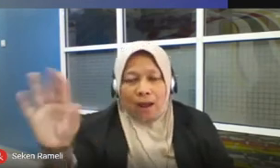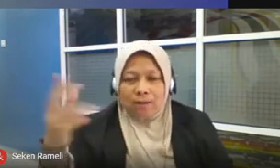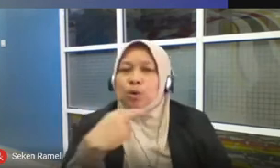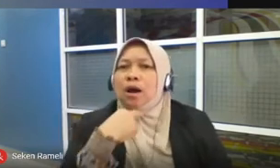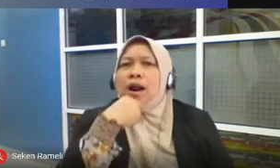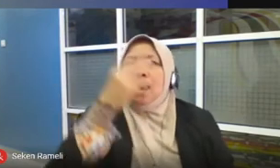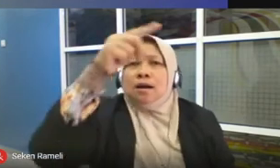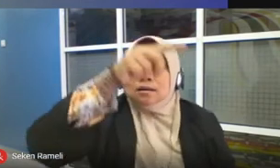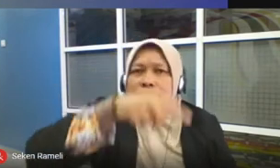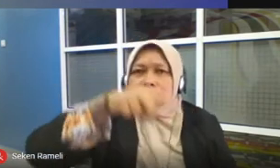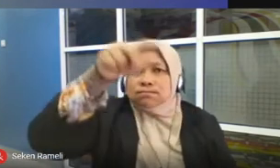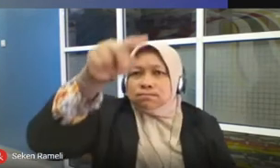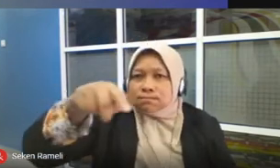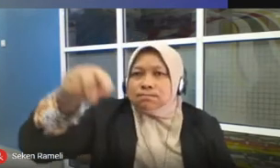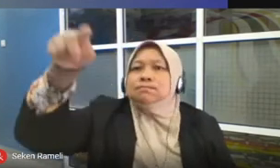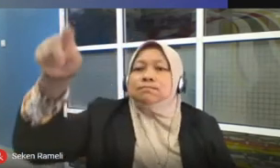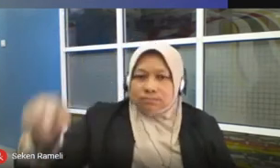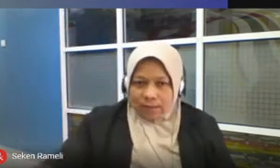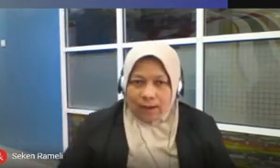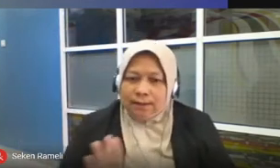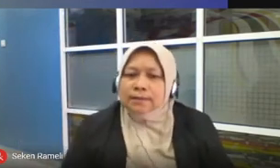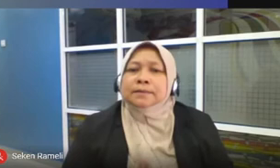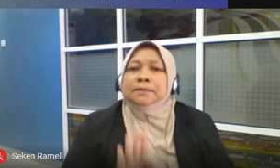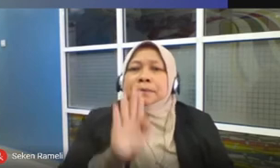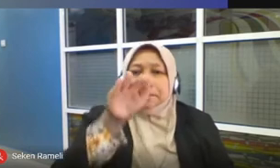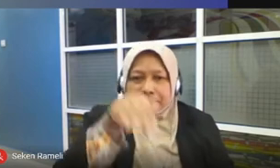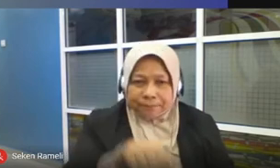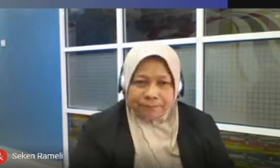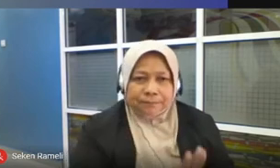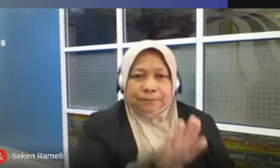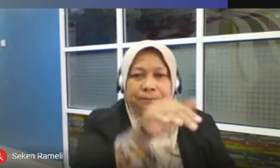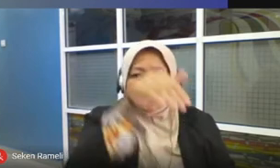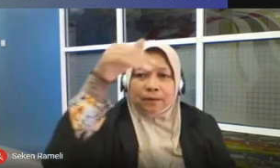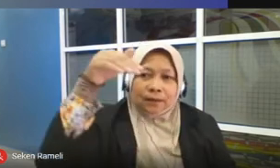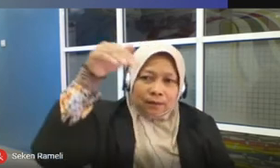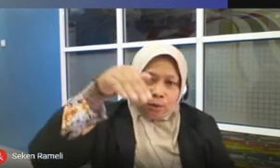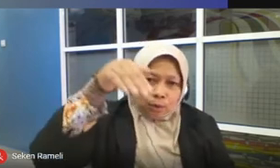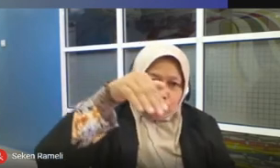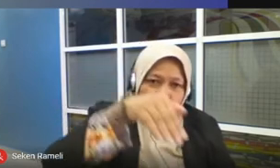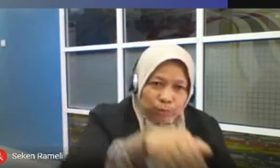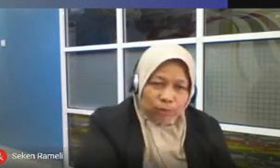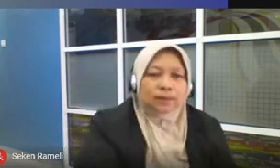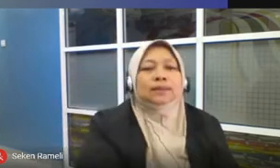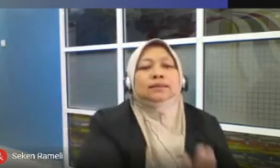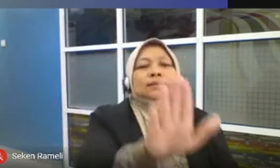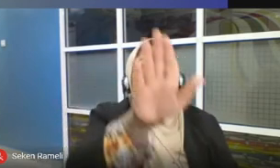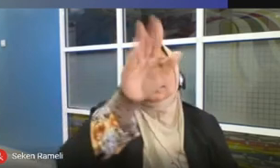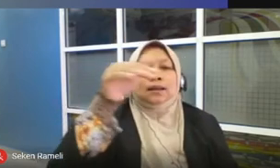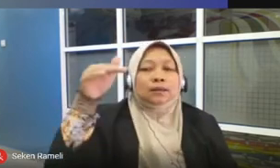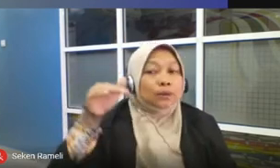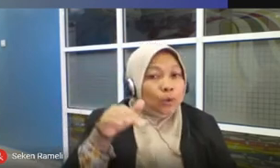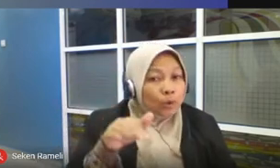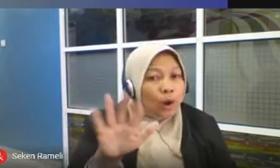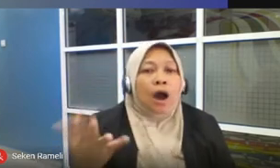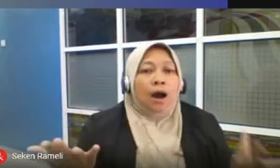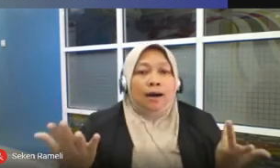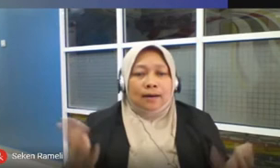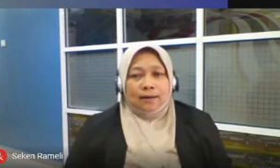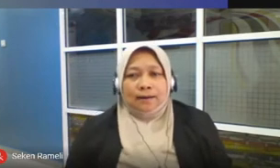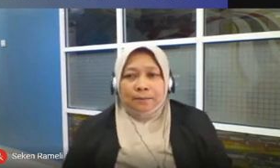itu nada suara kita. Kemudian ada dari tinggi, sederhana, rendah. Do, do, re, mi, fa. So, do tu nak guna